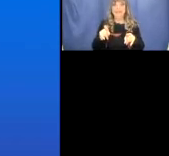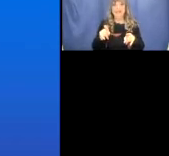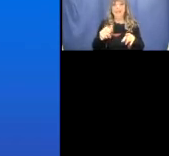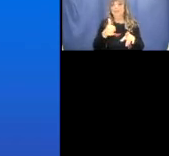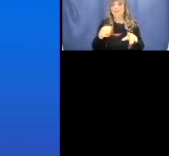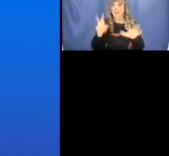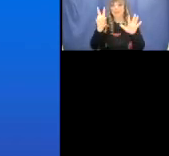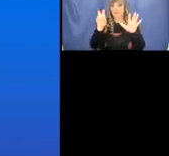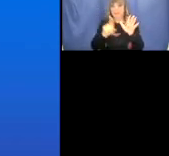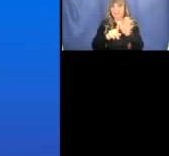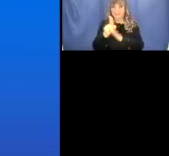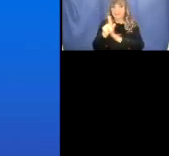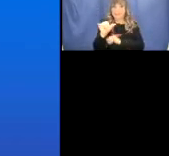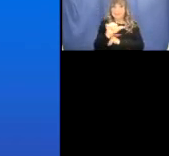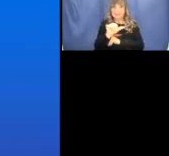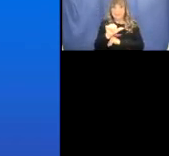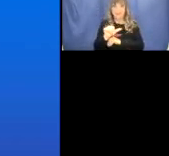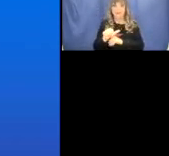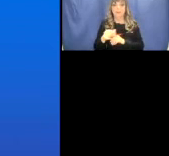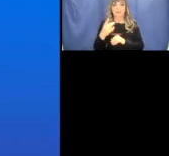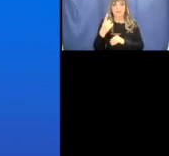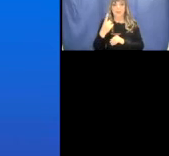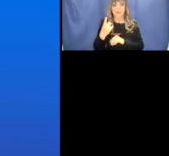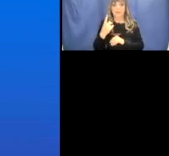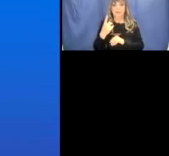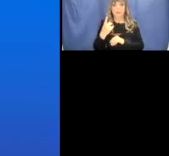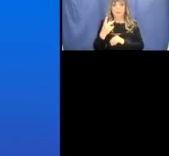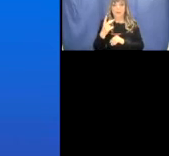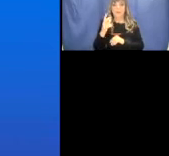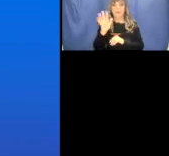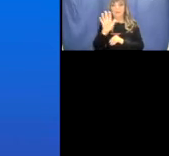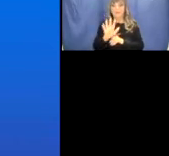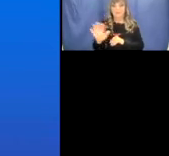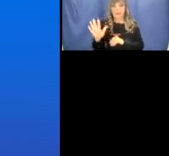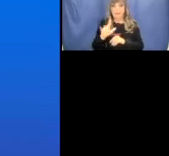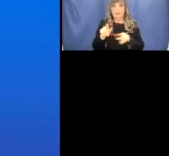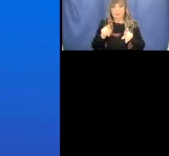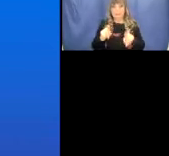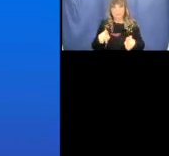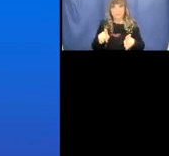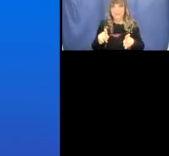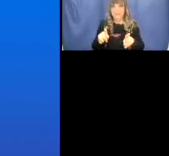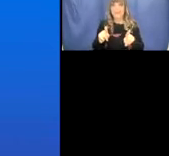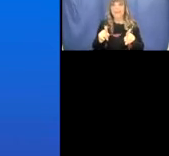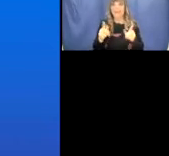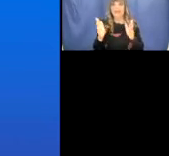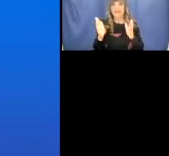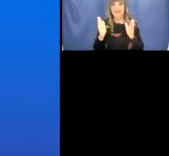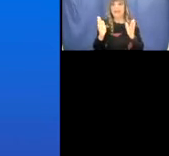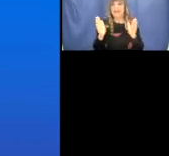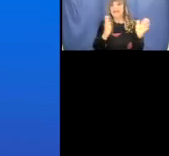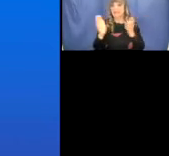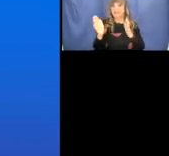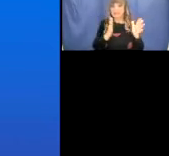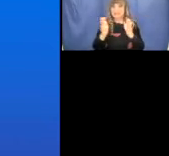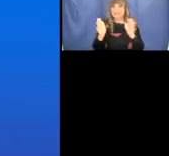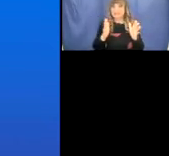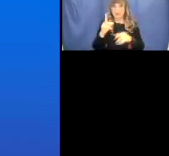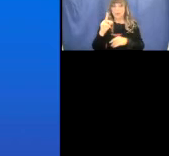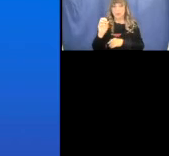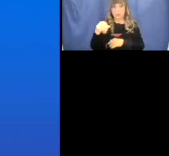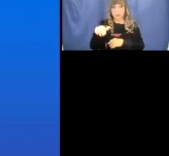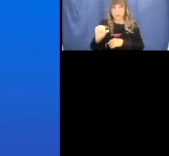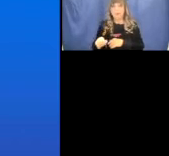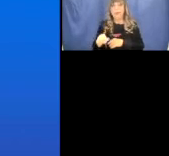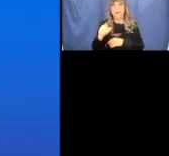facce invece si immerge di riflessione dette doma e due facce simmetriche per inversione dette pina co leader lasciamo stare